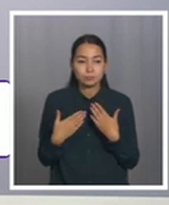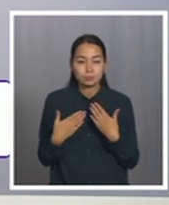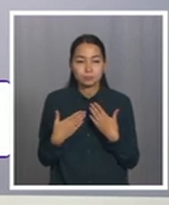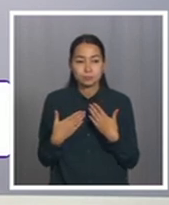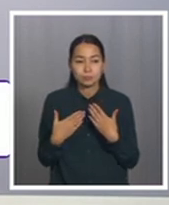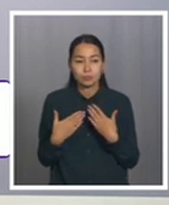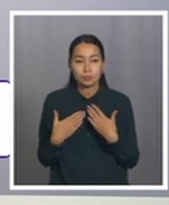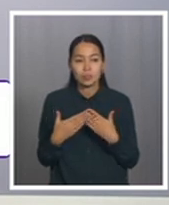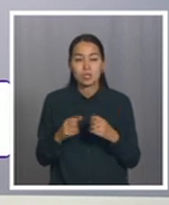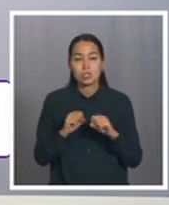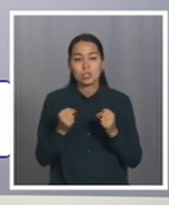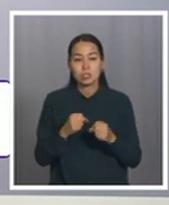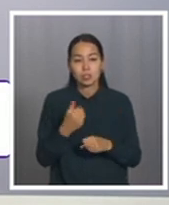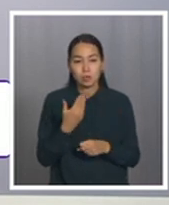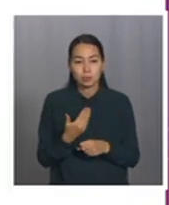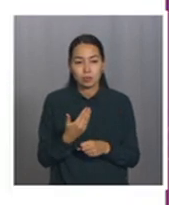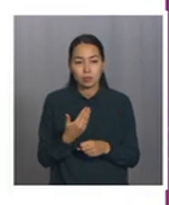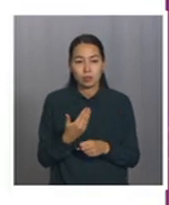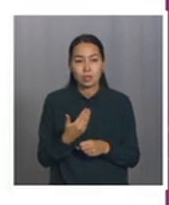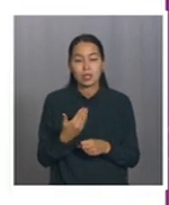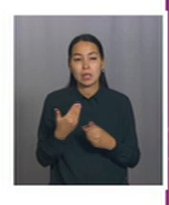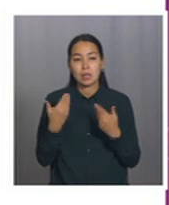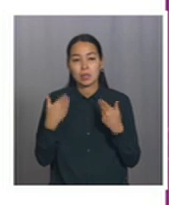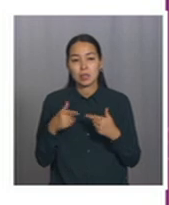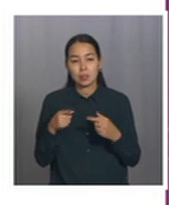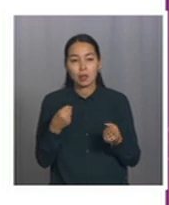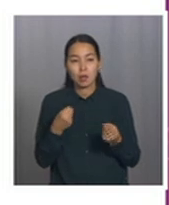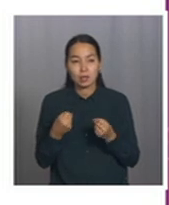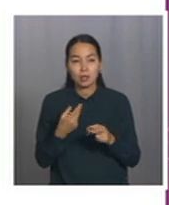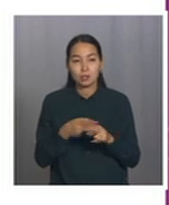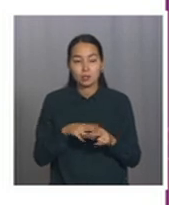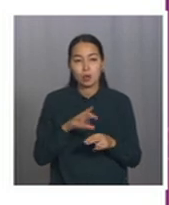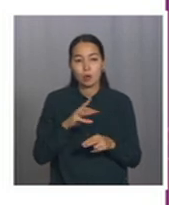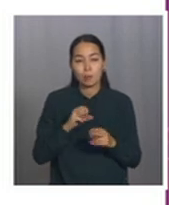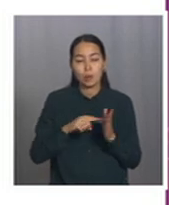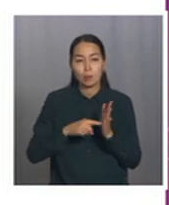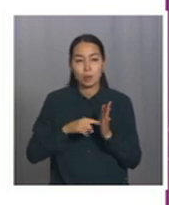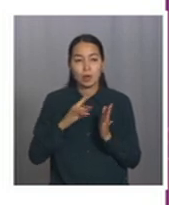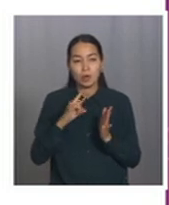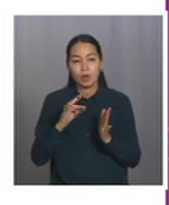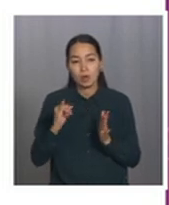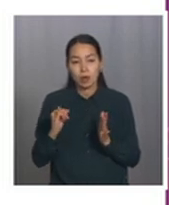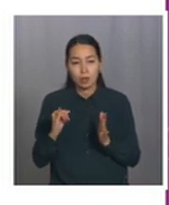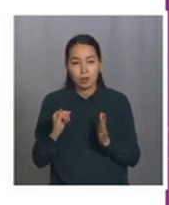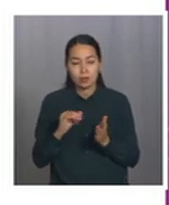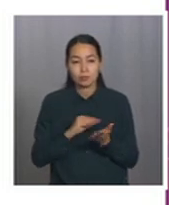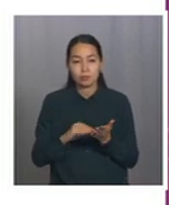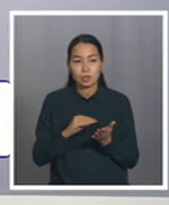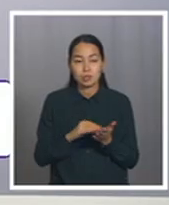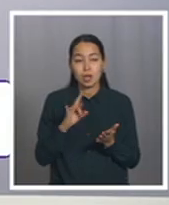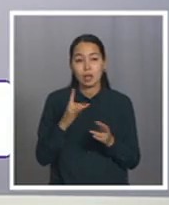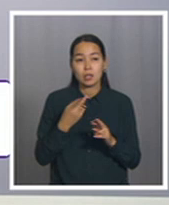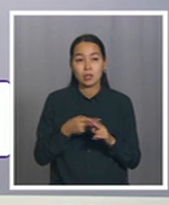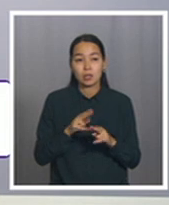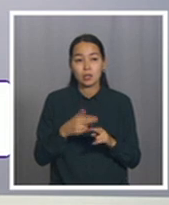Яғни жылдамдықты біз дене қатты болғандықтан омега көбейтілген r i деп жазаламыз. R деп отырғанымыз біздің